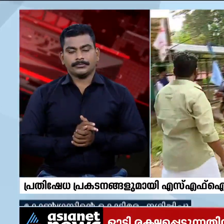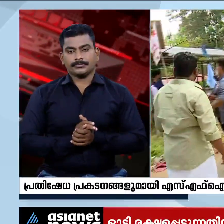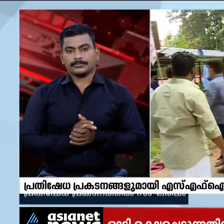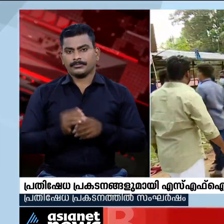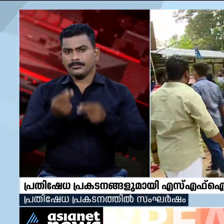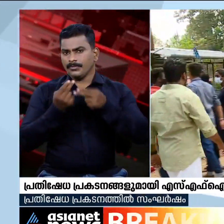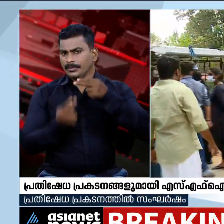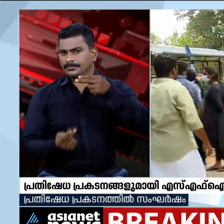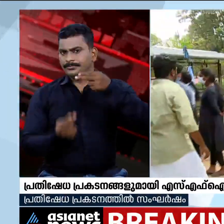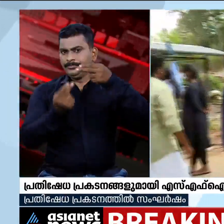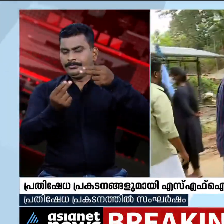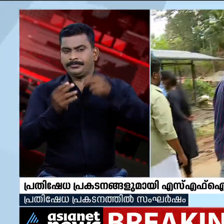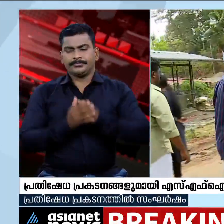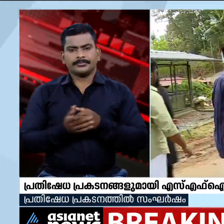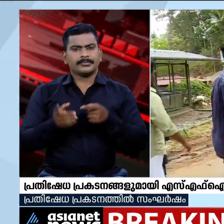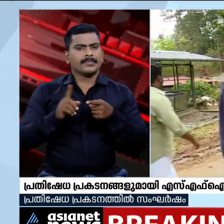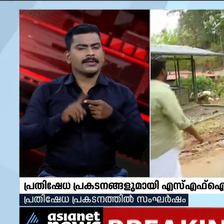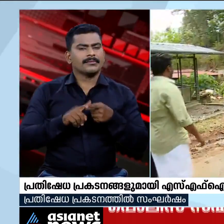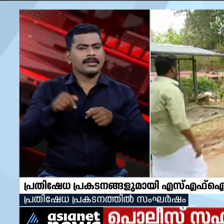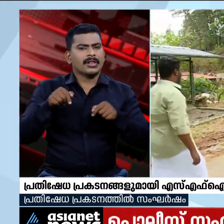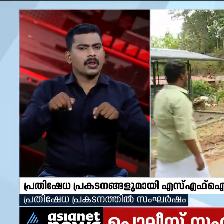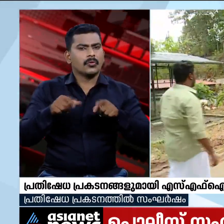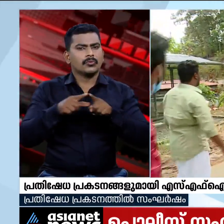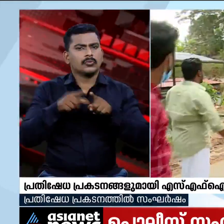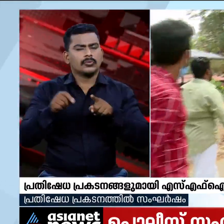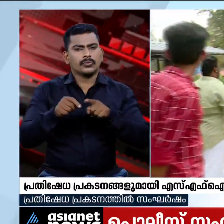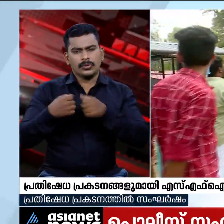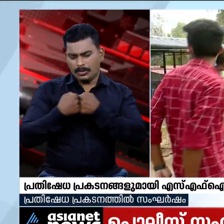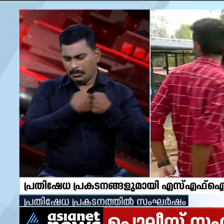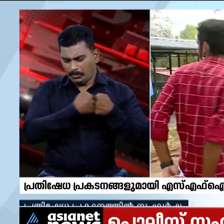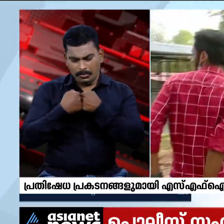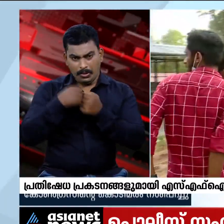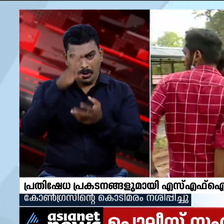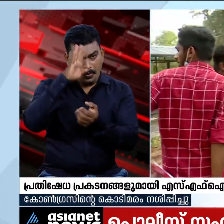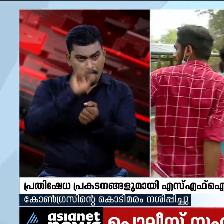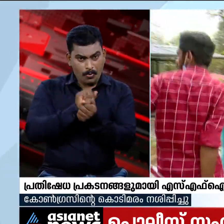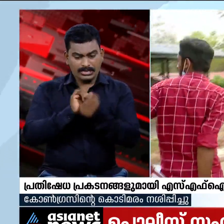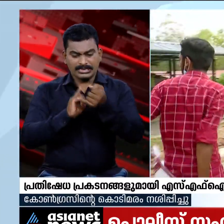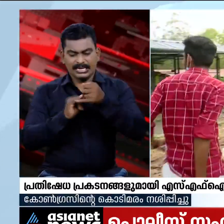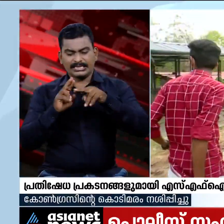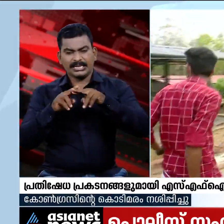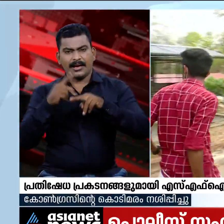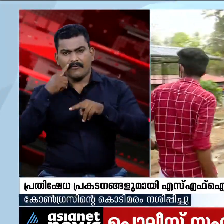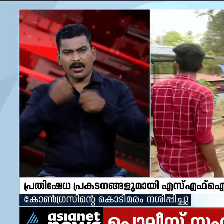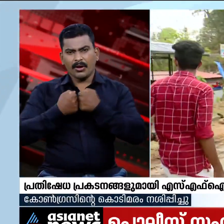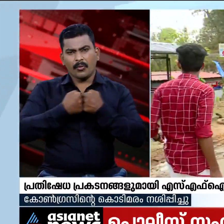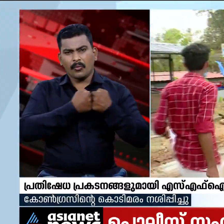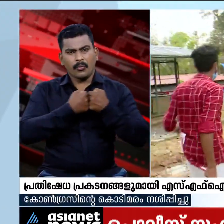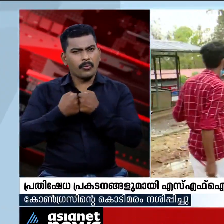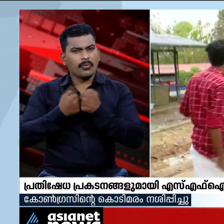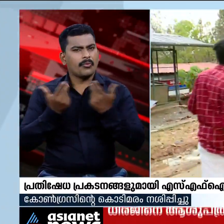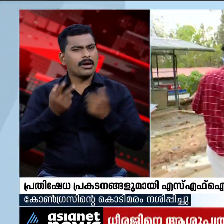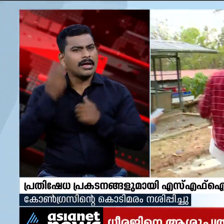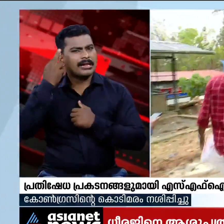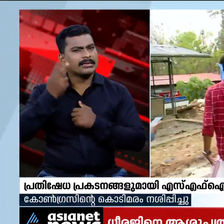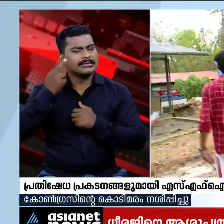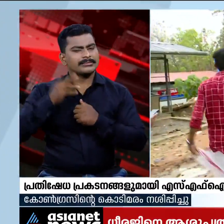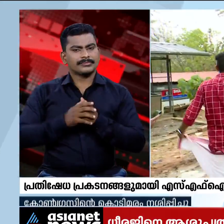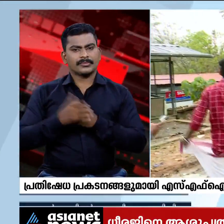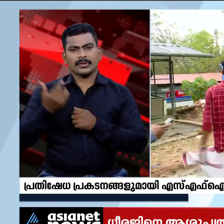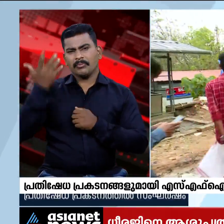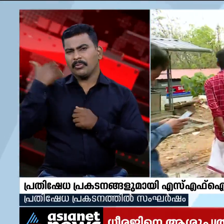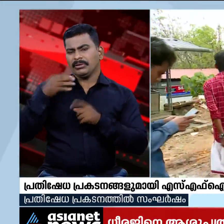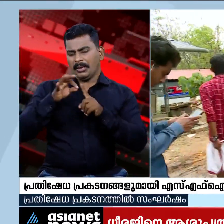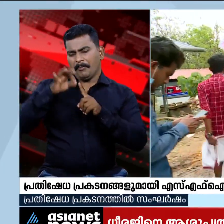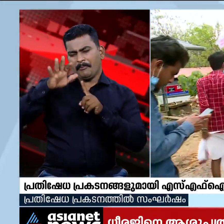ബിദിനുണ്ട്. ബിദിൻ, എന്താണ് ഇപ്പോഴത്തെ സാഹചര്യം? എങ്ങനെയാണ് ഈ ഒരു ഉന്തിലേക്കും തള്ളിലേക്കും ഒക്കെ കാര്യങ്ങൾ പോയത്? തല്ലി മുമ്പ് സൂചിപ്പിച്ചതുപോലെ തന്നെ ജില്ലയിലെ